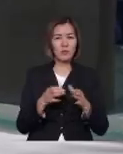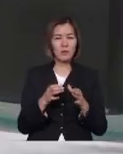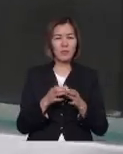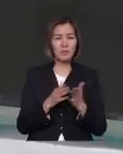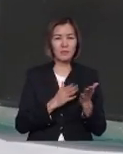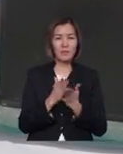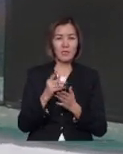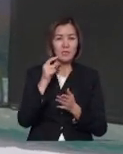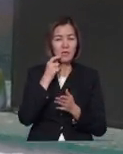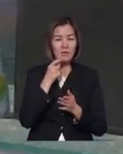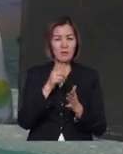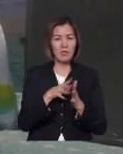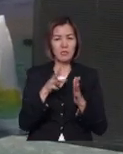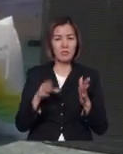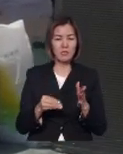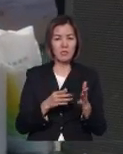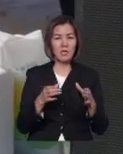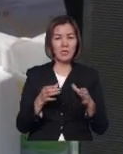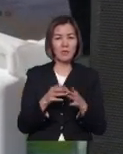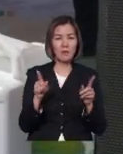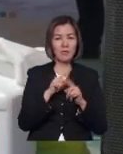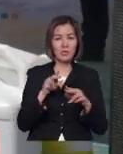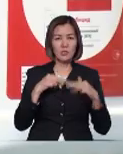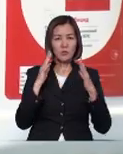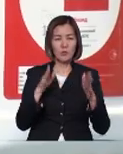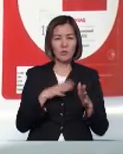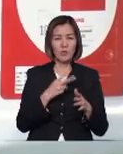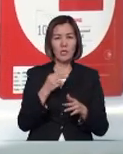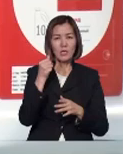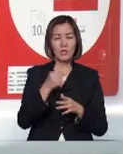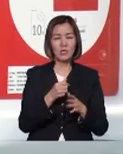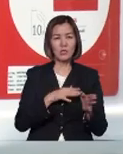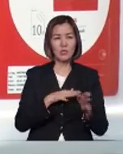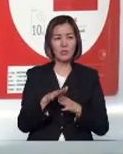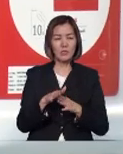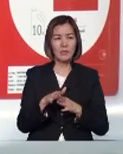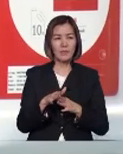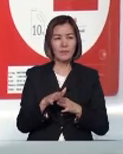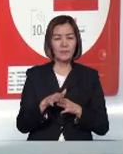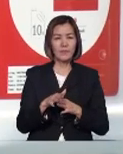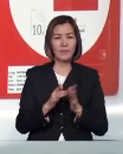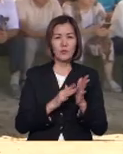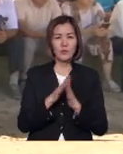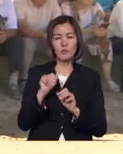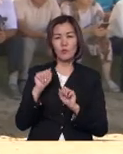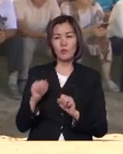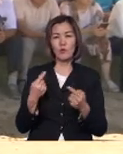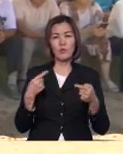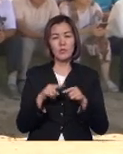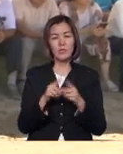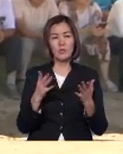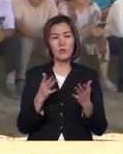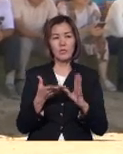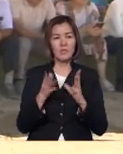бағыты қант қылшасы. Оған компания ерекше көңіл бөледі. 2 жыл бойы Август компаниясы өсімдіктерді қорғау